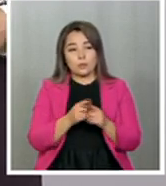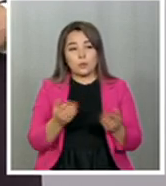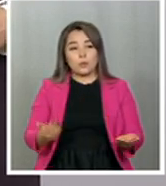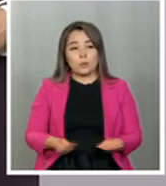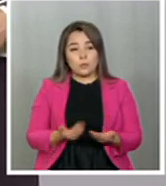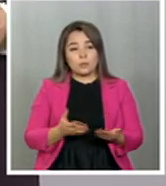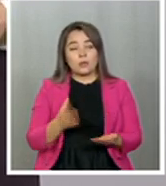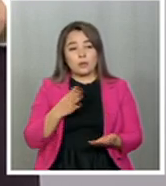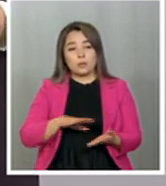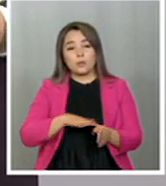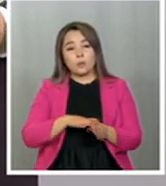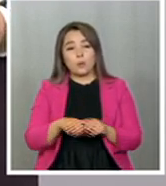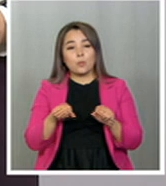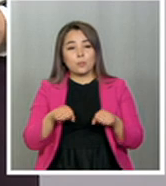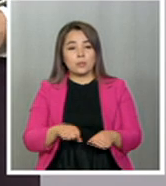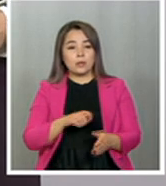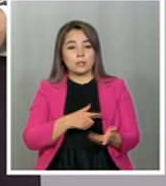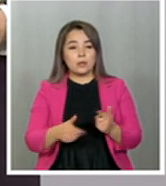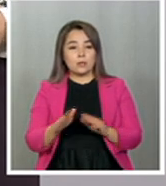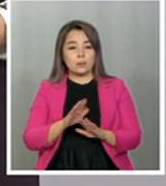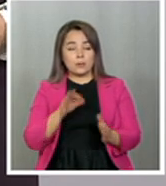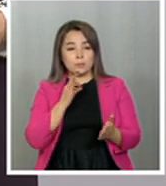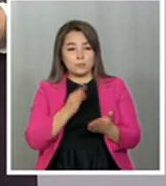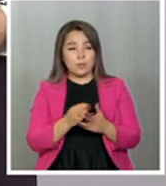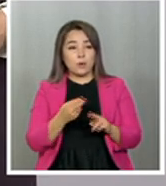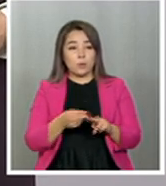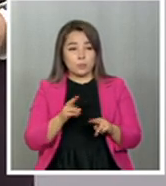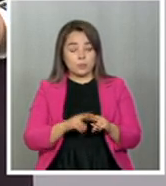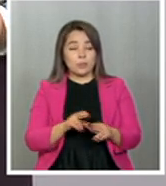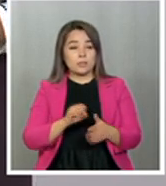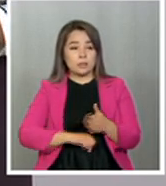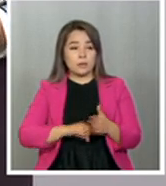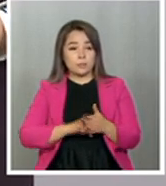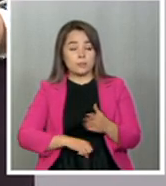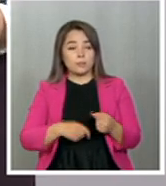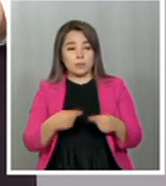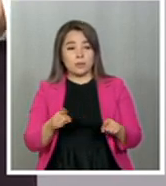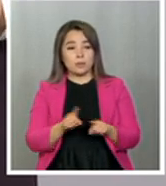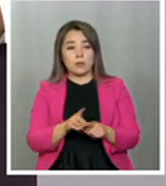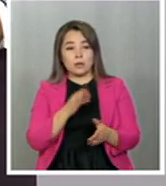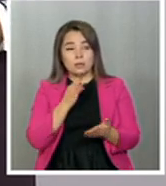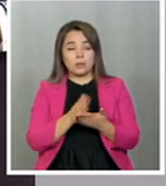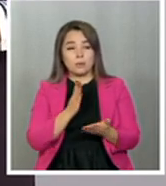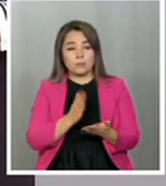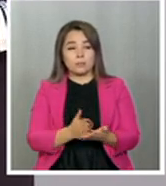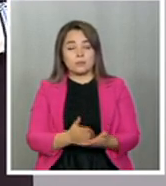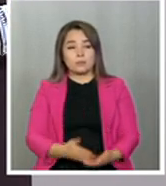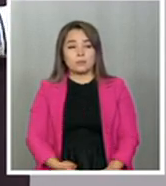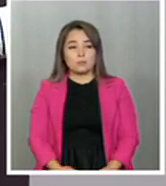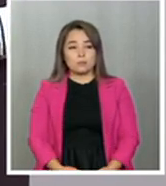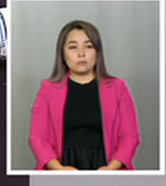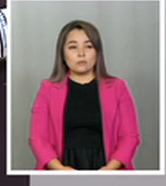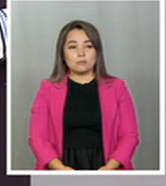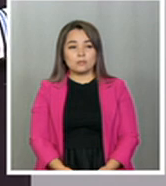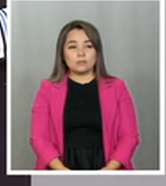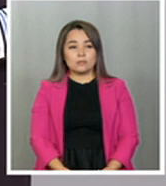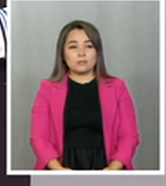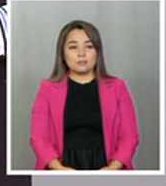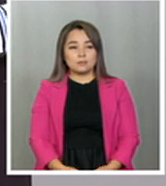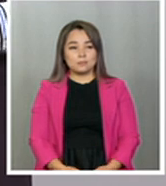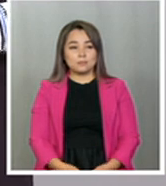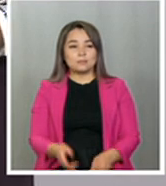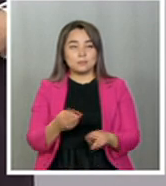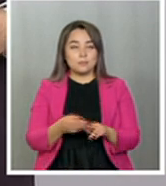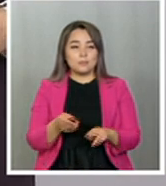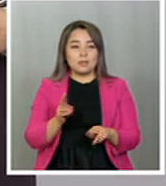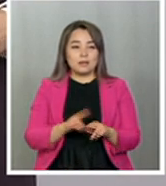сүруге толық дайын емес. Бұл себеп салдар салалас құрмалас сөйлем. Себебі өйткені